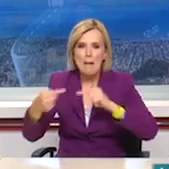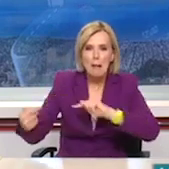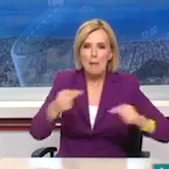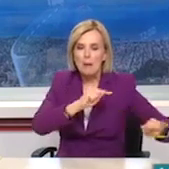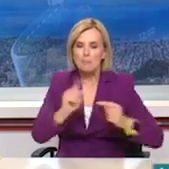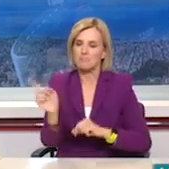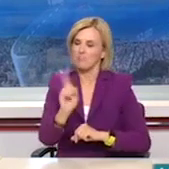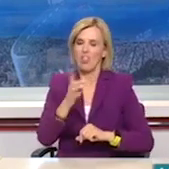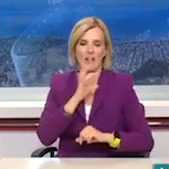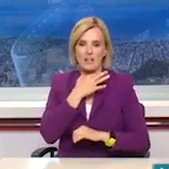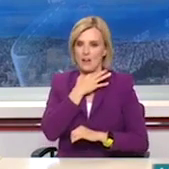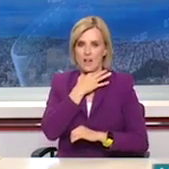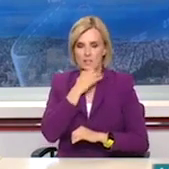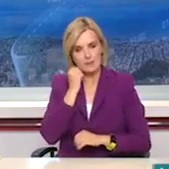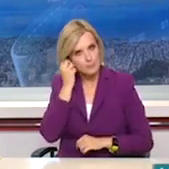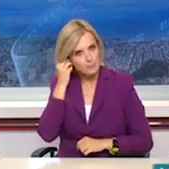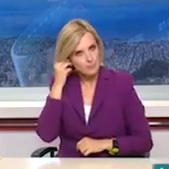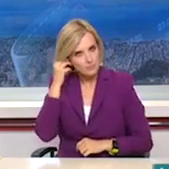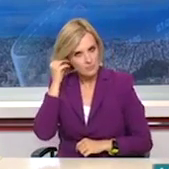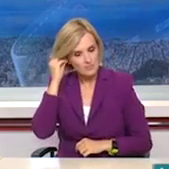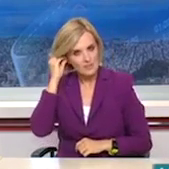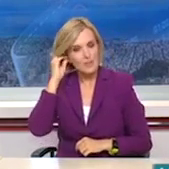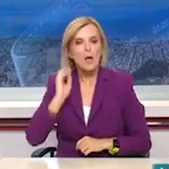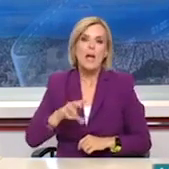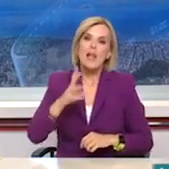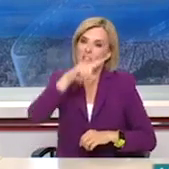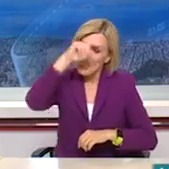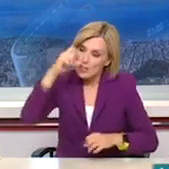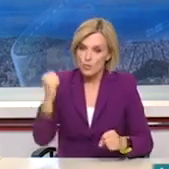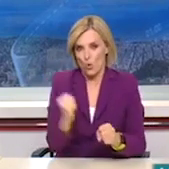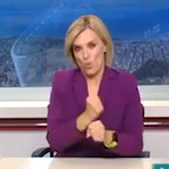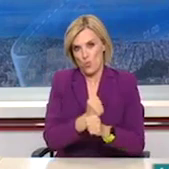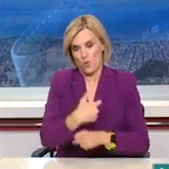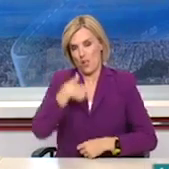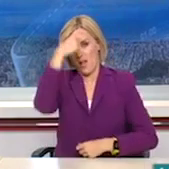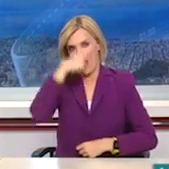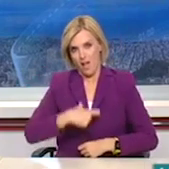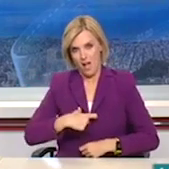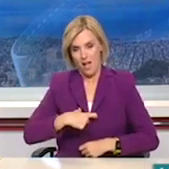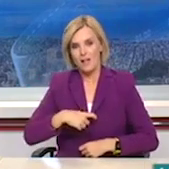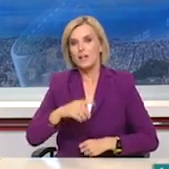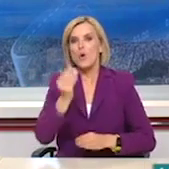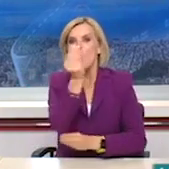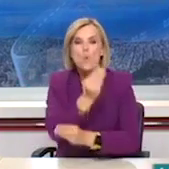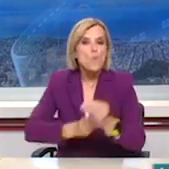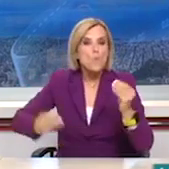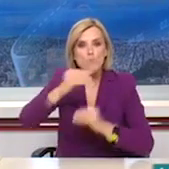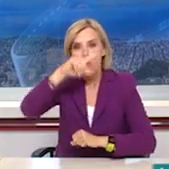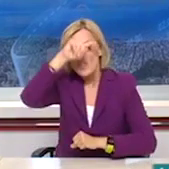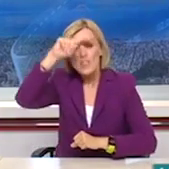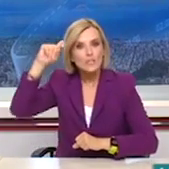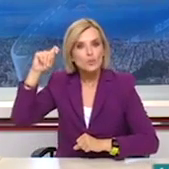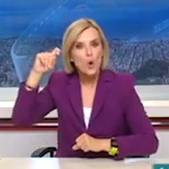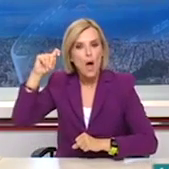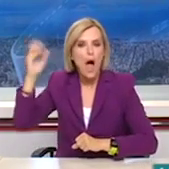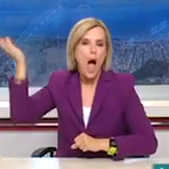λόγου. Σε μοναδικές στιγμές της ιστορίας, ίσως τη δυσκολότερη στιγμή μετά το Δεύτερο Παγκόσμιο Πόλεμο,